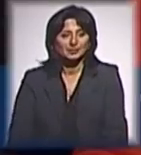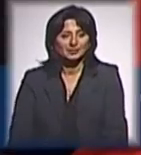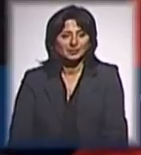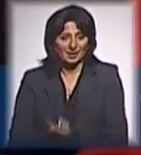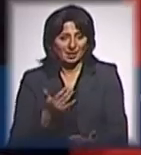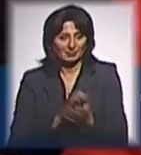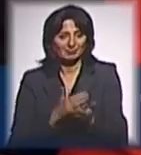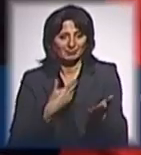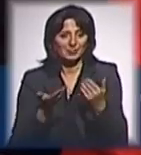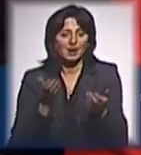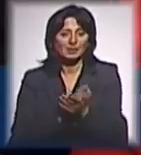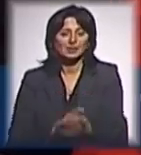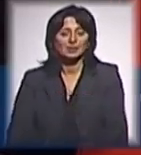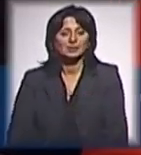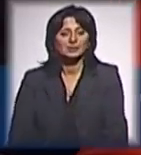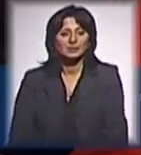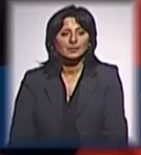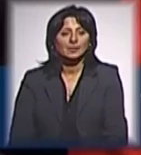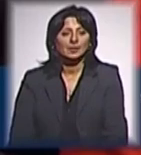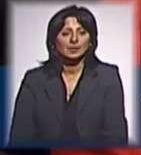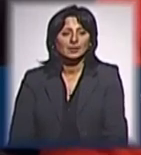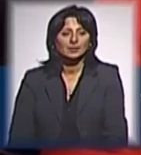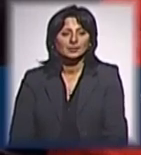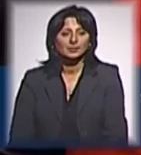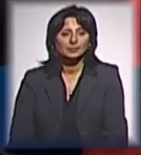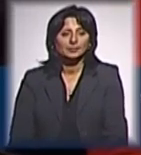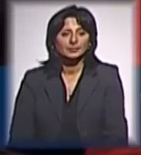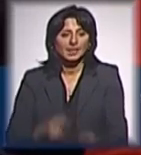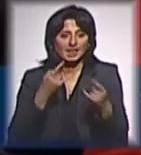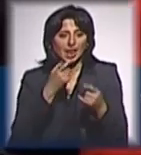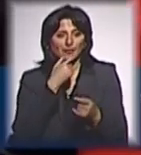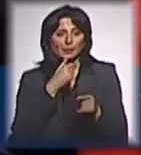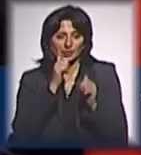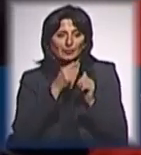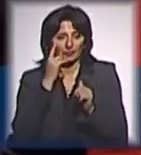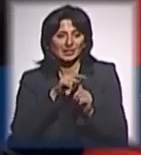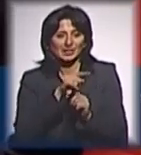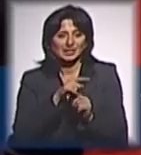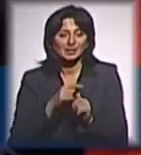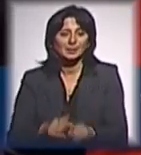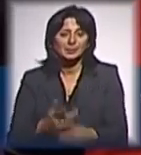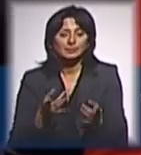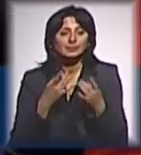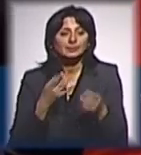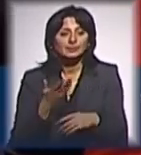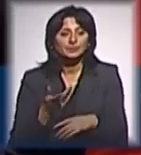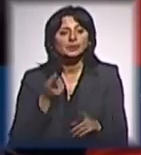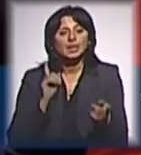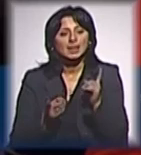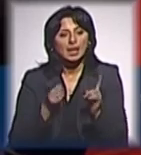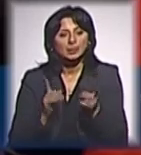ეხლა ვიცნობთ ერთმანეთს. კი, სხვათა შორის მე უფრო გიცნობ. ტელევიზორში ხშირად გიხარ. ეხლა ბძანეთ. ესე იგი,